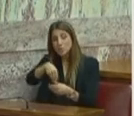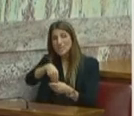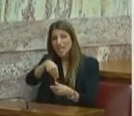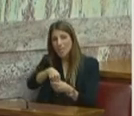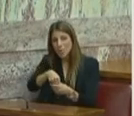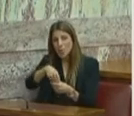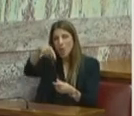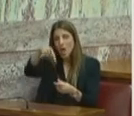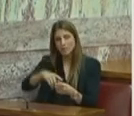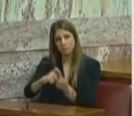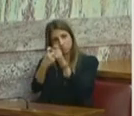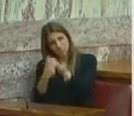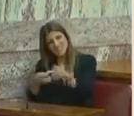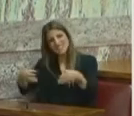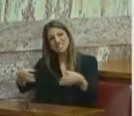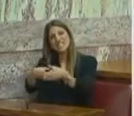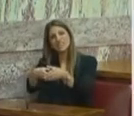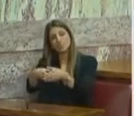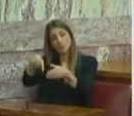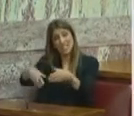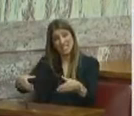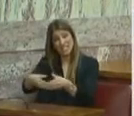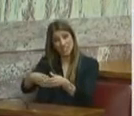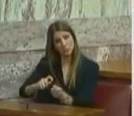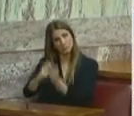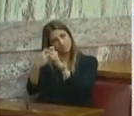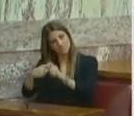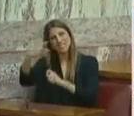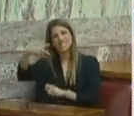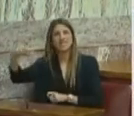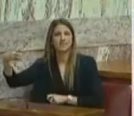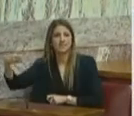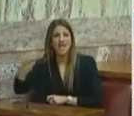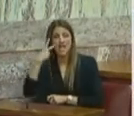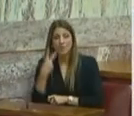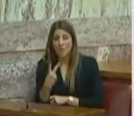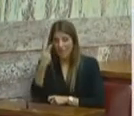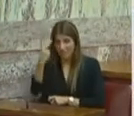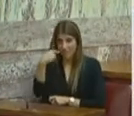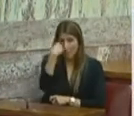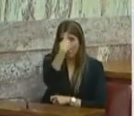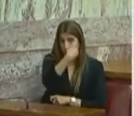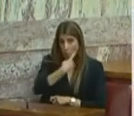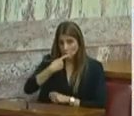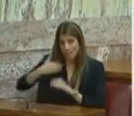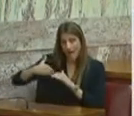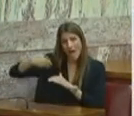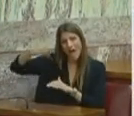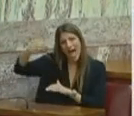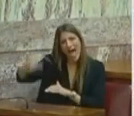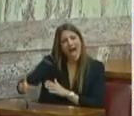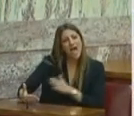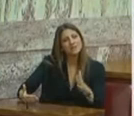έγινε ο συνασπισμός και από το συνασπισμό ο ΣΥΡΙΖΑ. Ας δούμε λοιπόν τι λένε δύο πρόσωπα της ανανεωτικής εντός εισαγωγικών